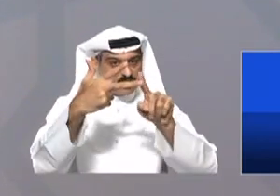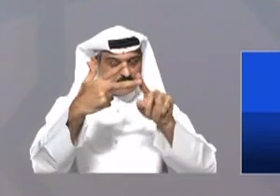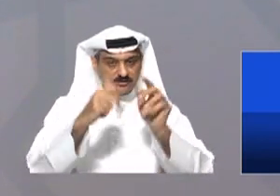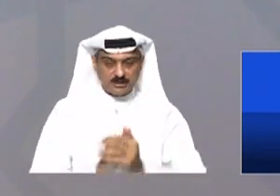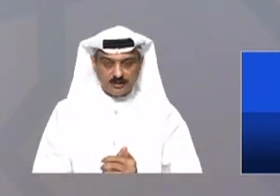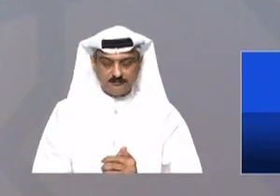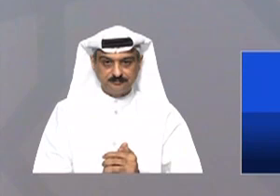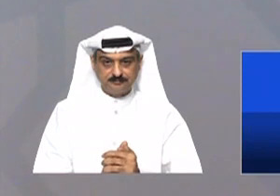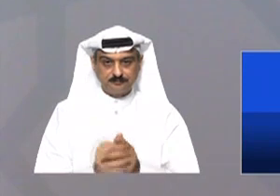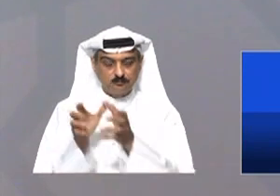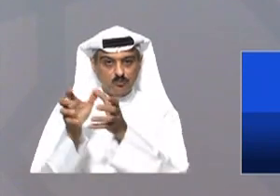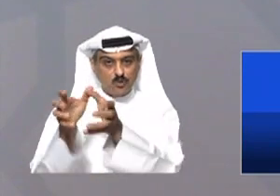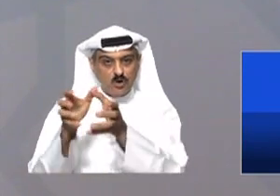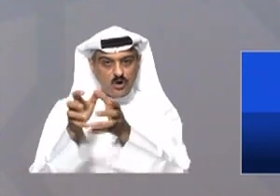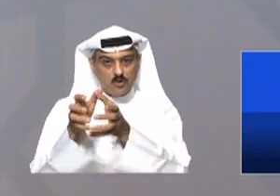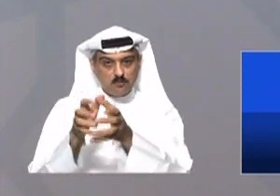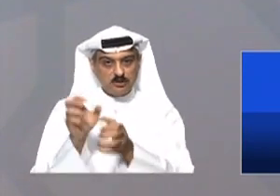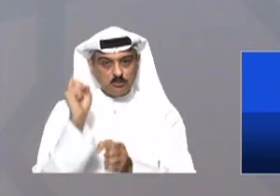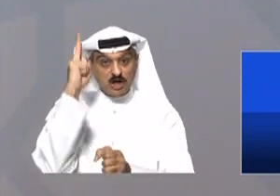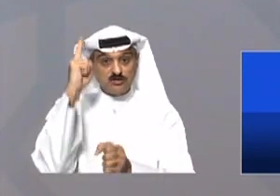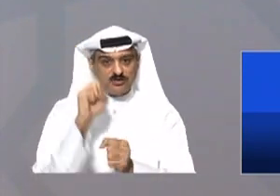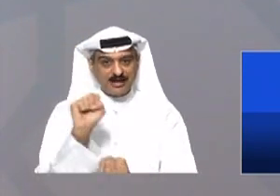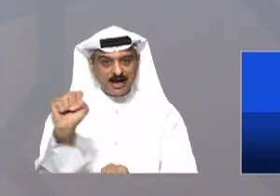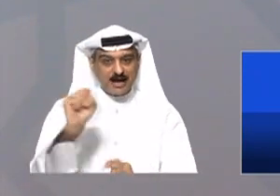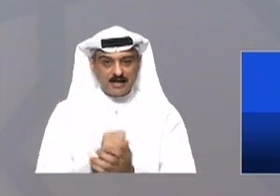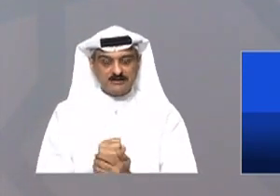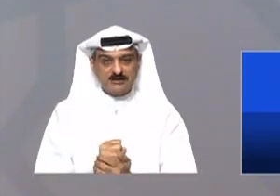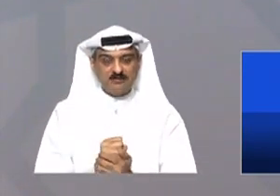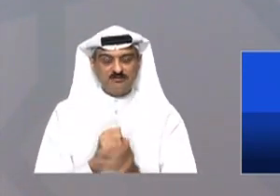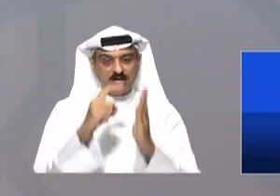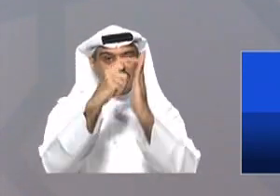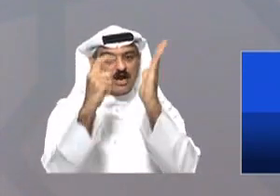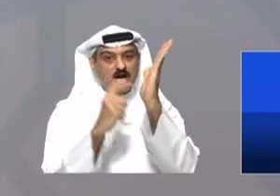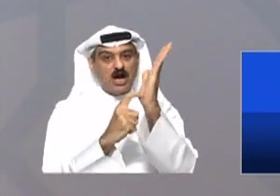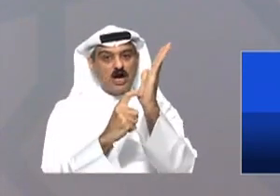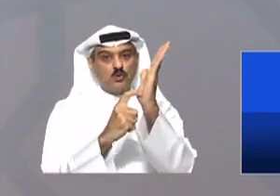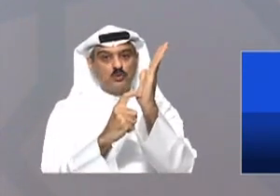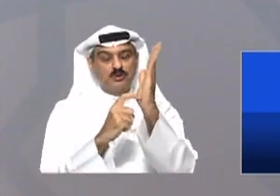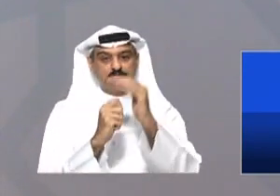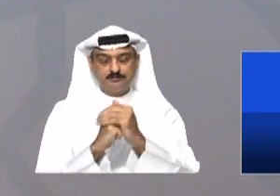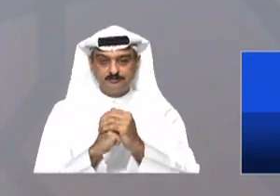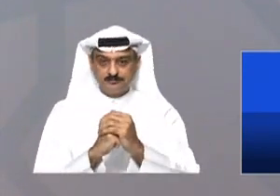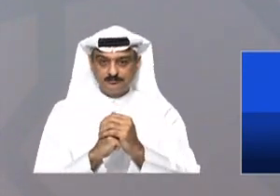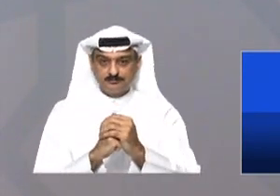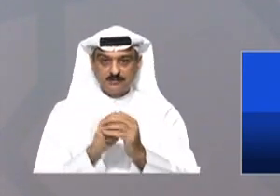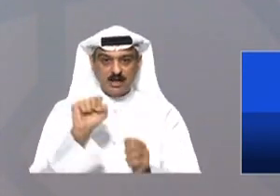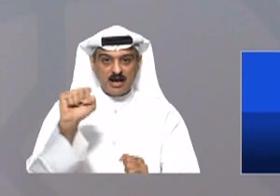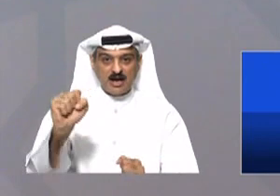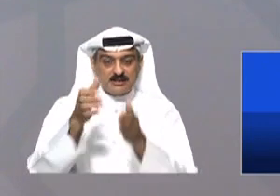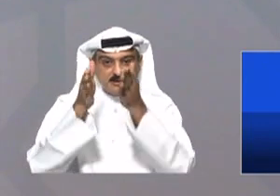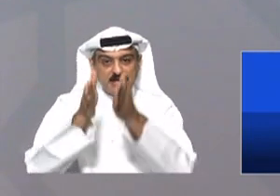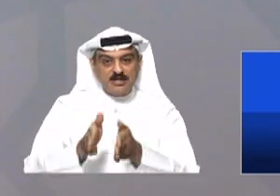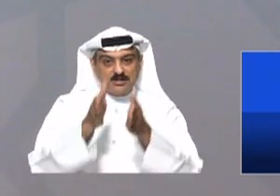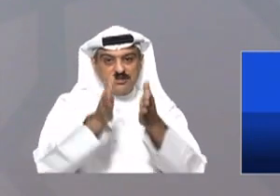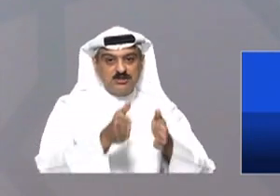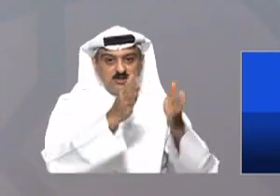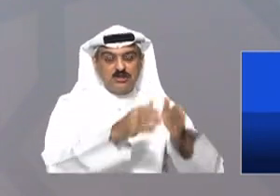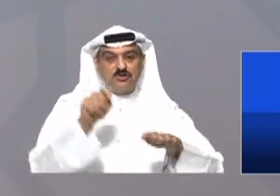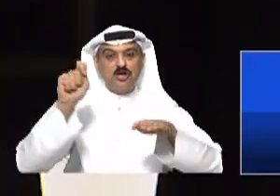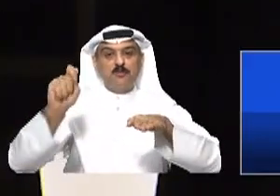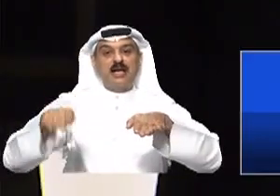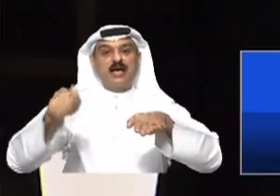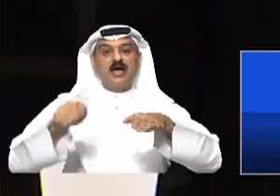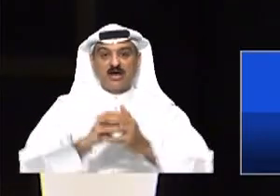مجموعة المقترحات الخاصة في المشروعات بقوانين والاقتراحات بقوانين في شأن تنظيم العمل أمام القضاء